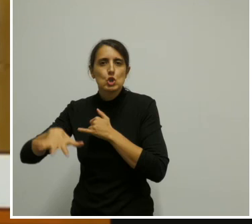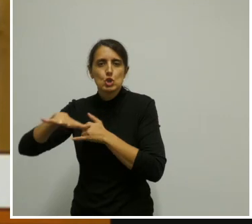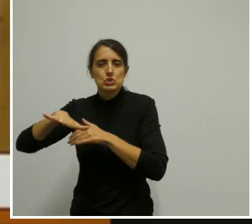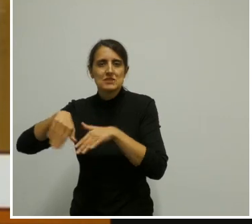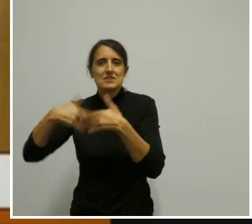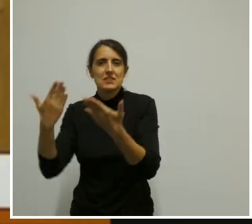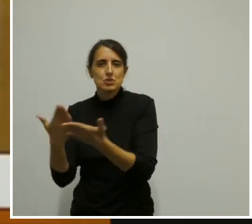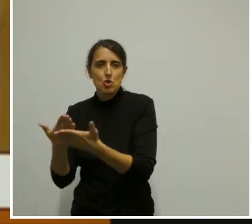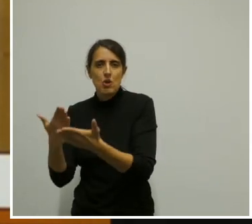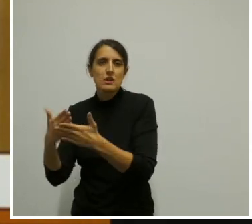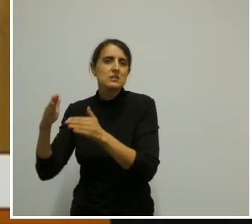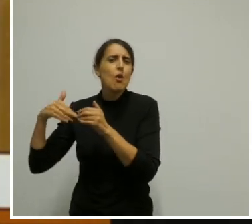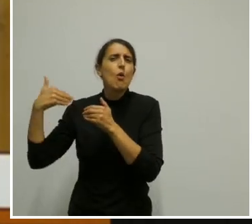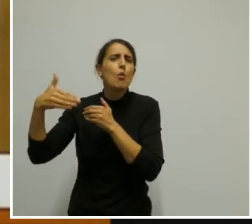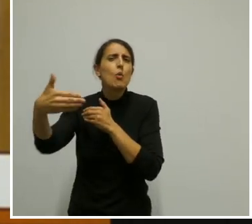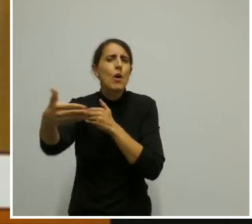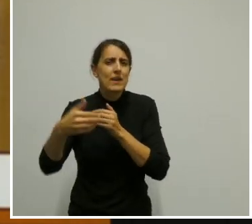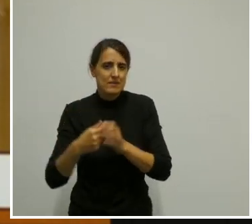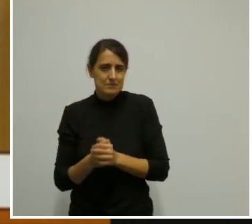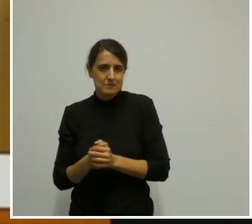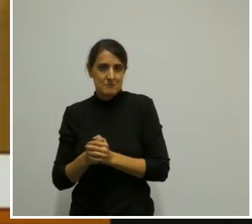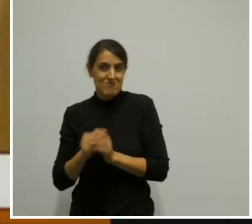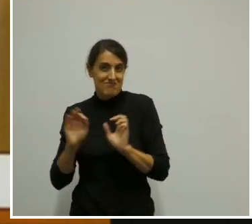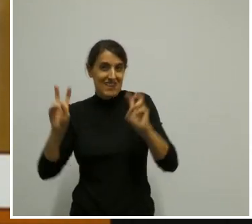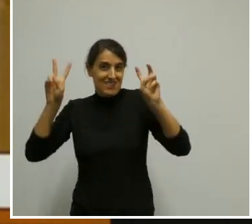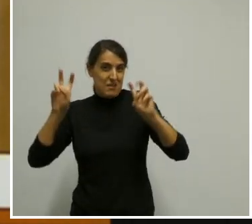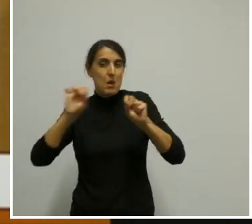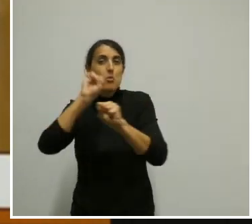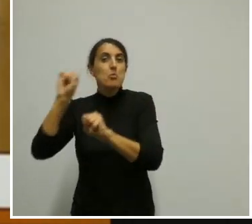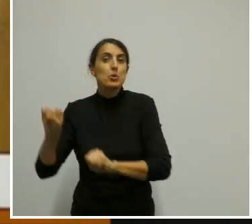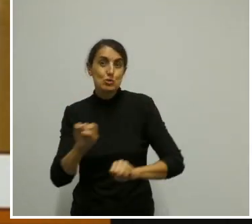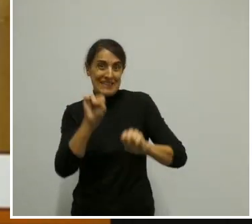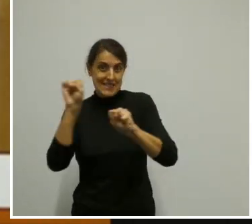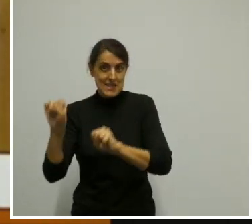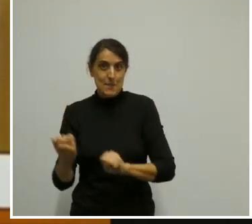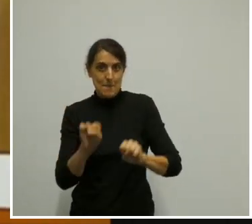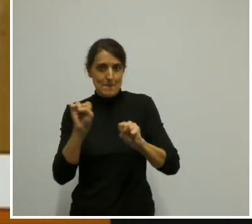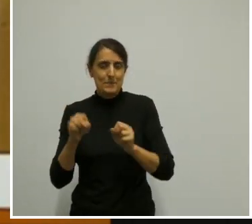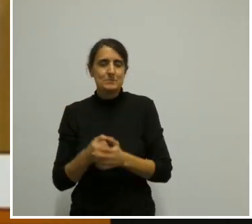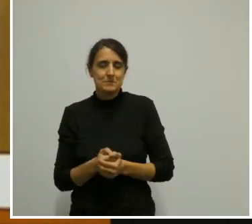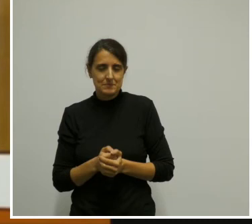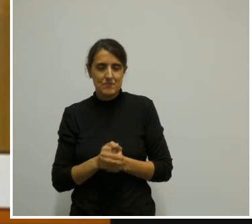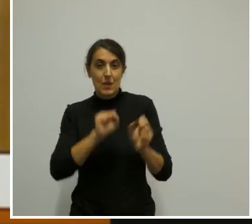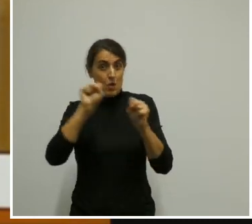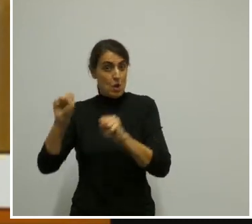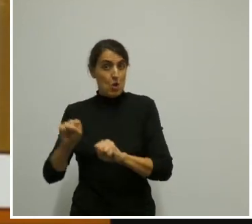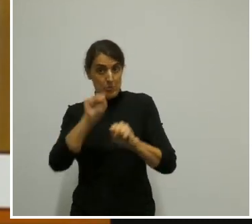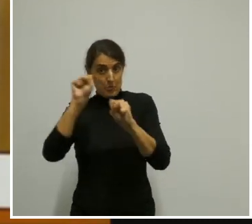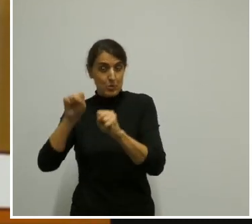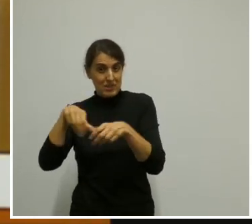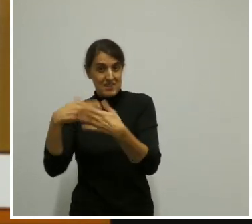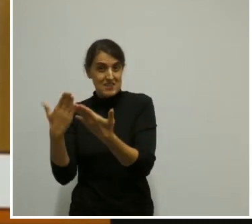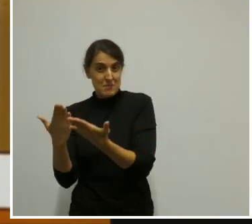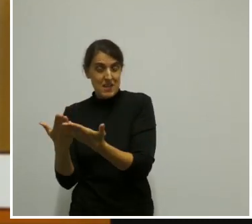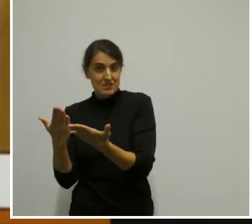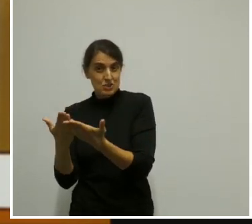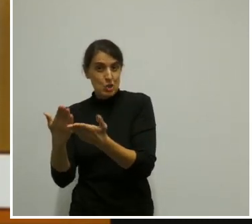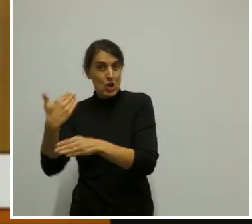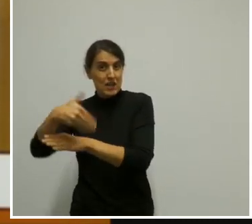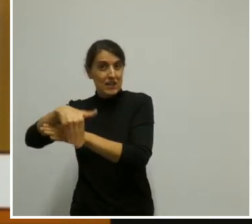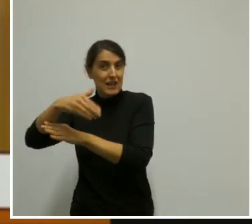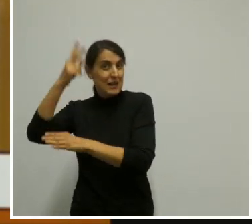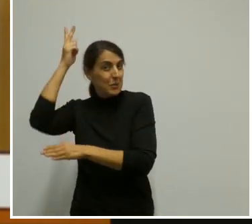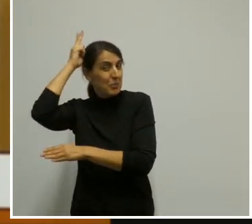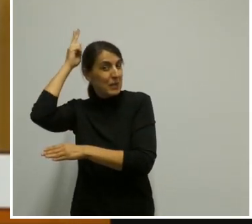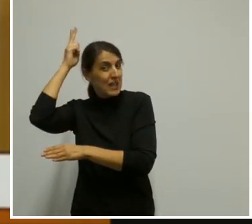Ah, vale, la pacificació dels protegim. Vale. O sigui, vale, tema protegim del carrer Perú, Perú